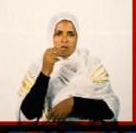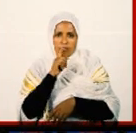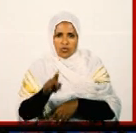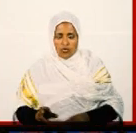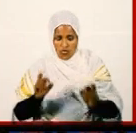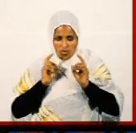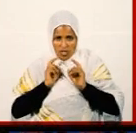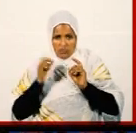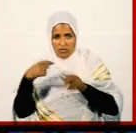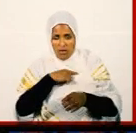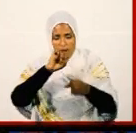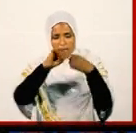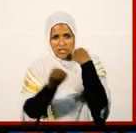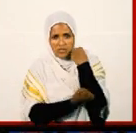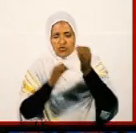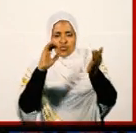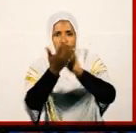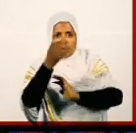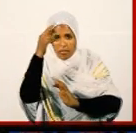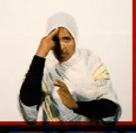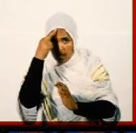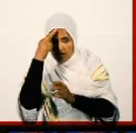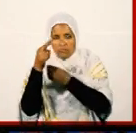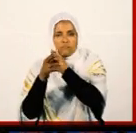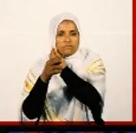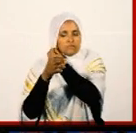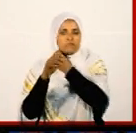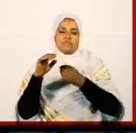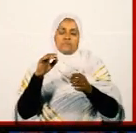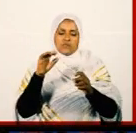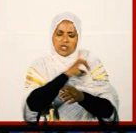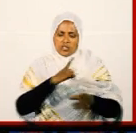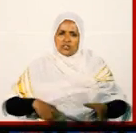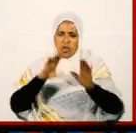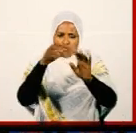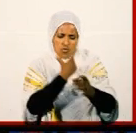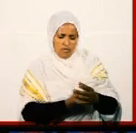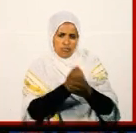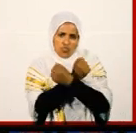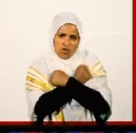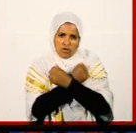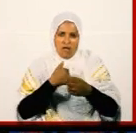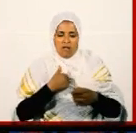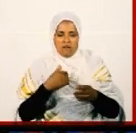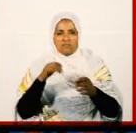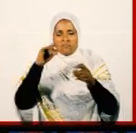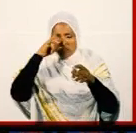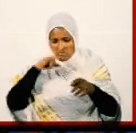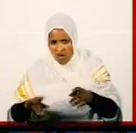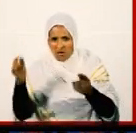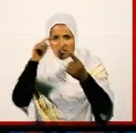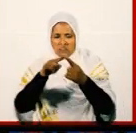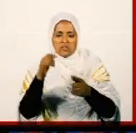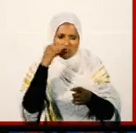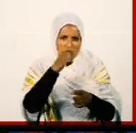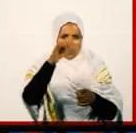ማርያም ነው። ህይወታችንን የድህነታችንን መሰረት እንደመሆኗ መጠን ምእመናን ከልብ ይወዷታል። ከልብ ከመውደዳቸው የተነሳ